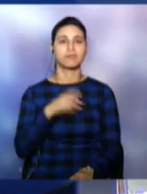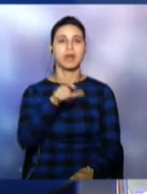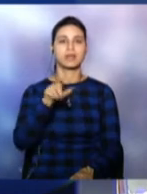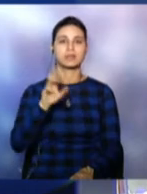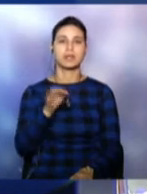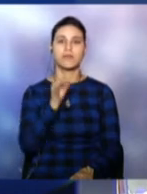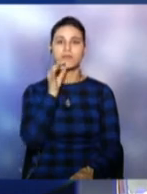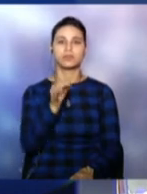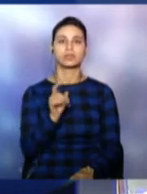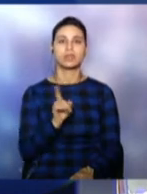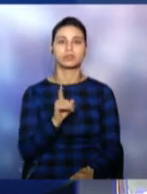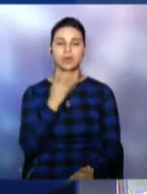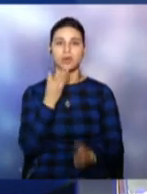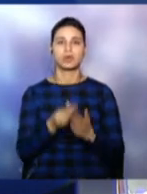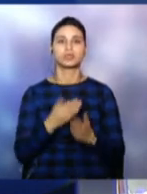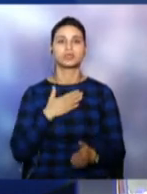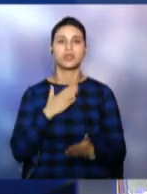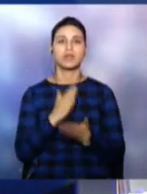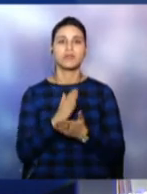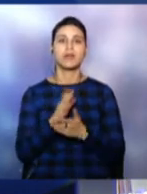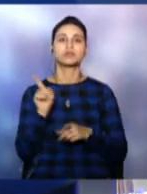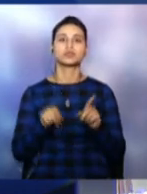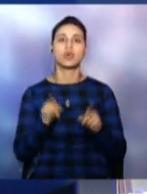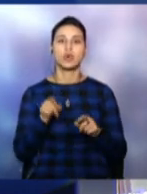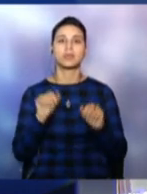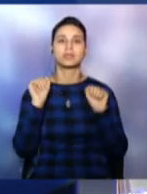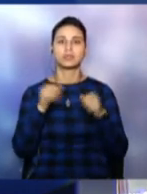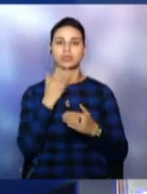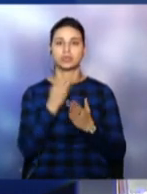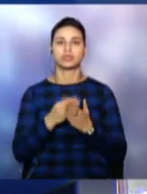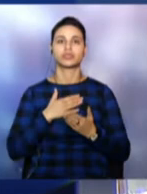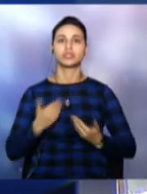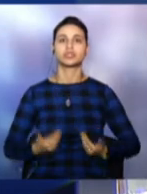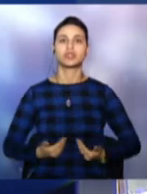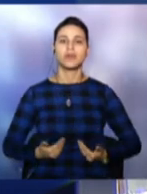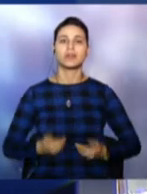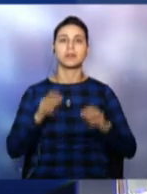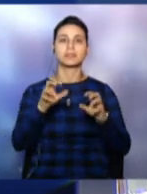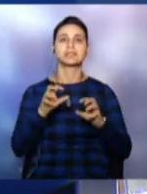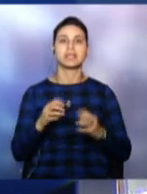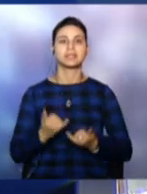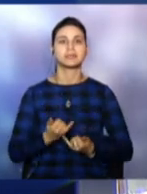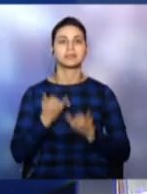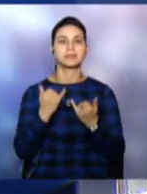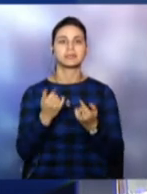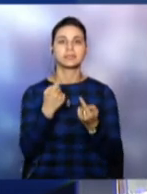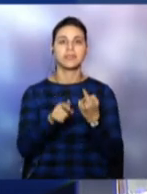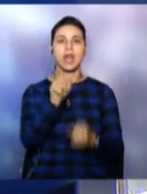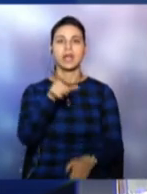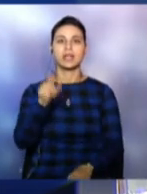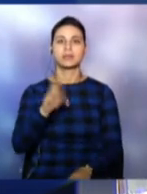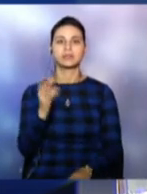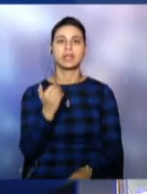და ვუთხრათ, რომ ჩვენ გვაქვს ხოლმე საშუალება ჩვენი ჯანსაღი ცხოვრების წესი გაუზიაროთ სხვა ადამიანებს. და